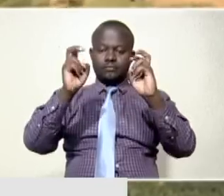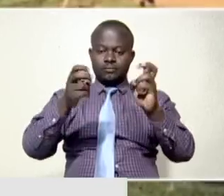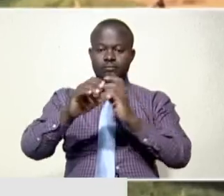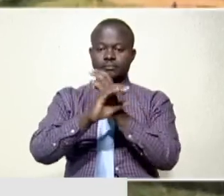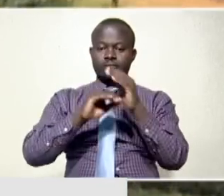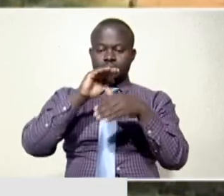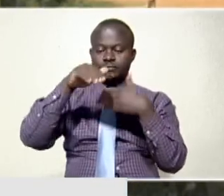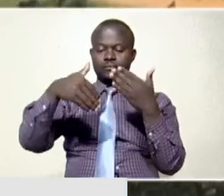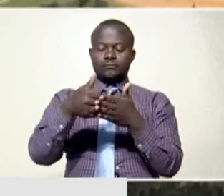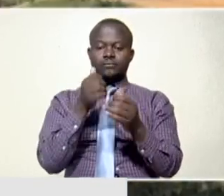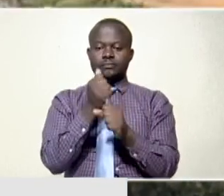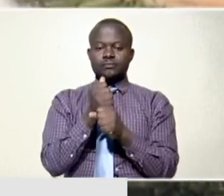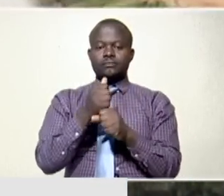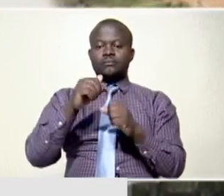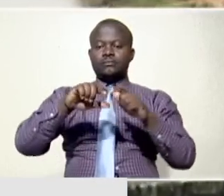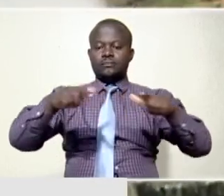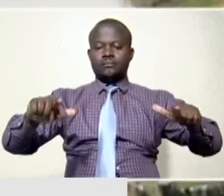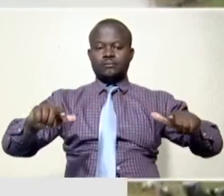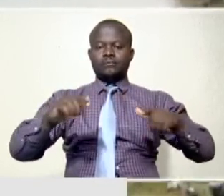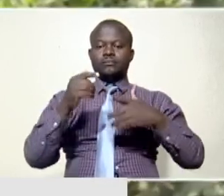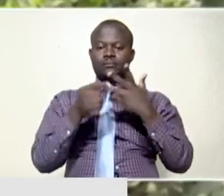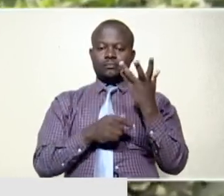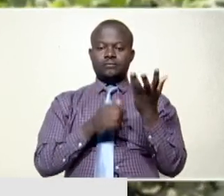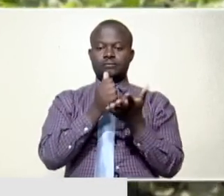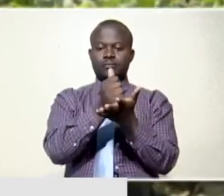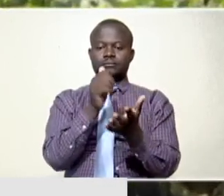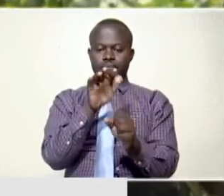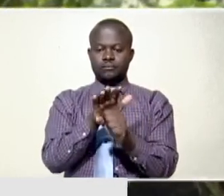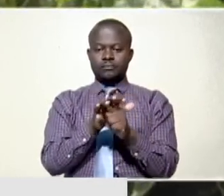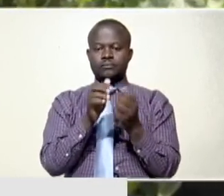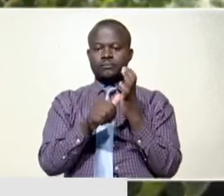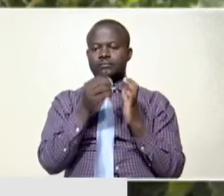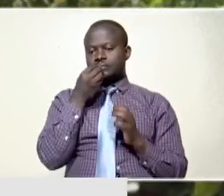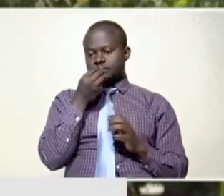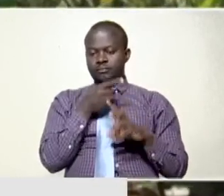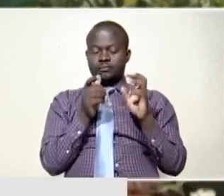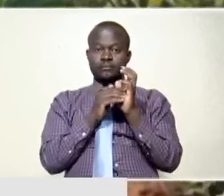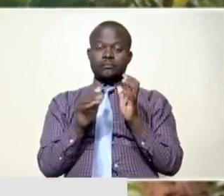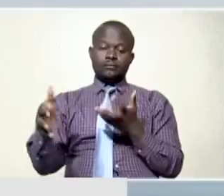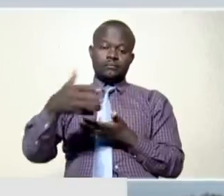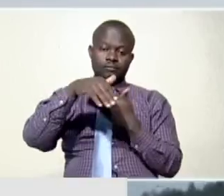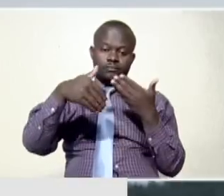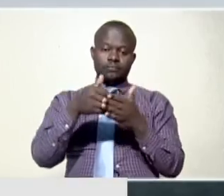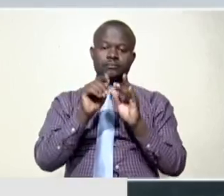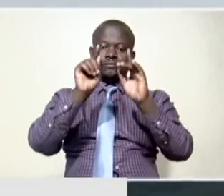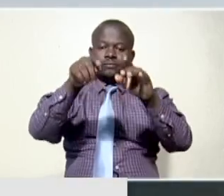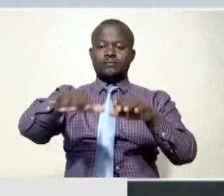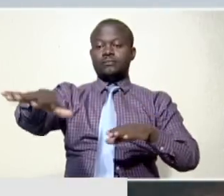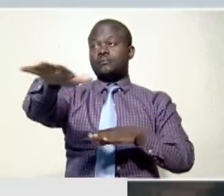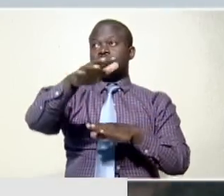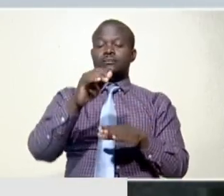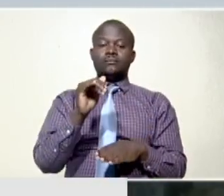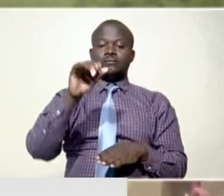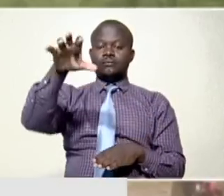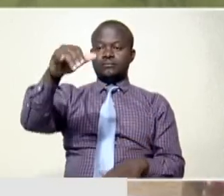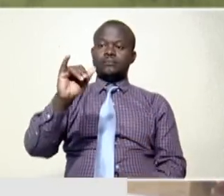murenge hafi ya twose dukora ku kiyaga cya Kivu ibi bikaba igisubizo ku bibazo by'imirire nyamara uko kweza kose abanyekongo baturuka hakurya ku kirwa cya